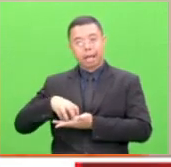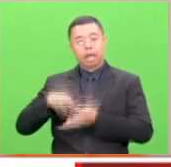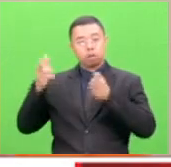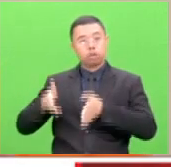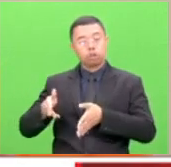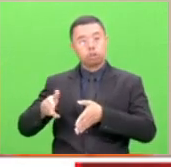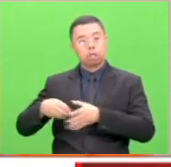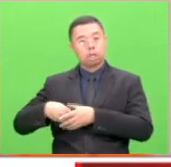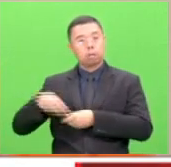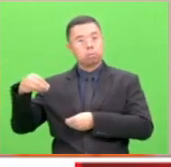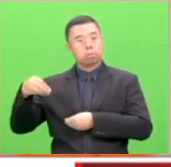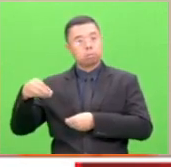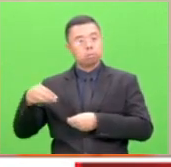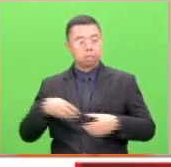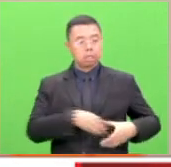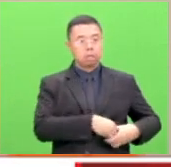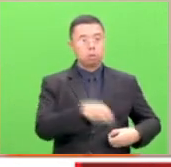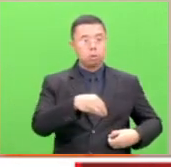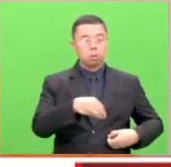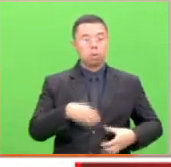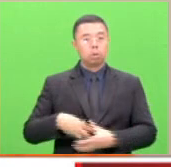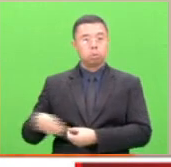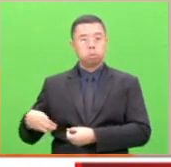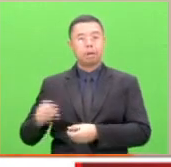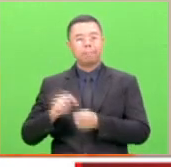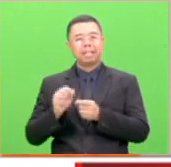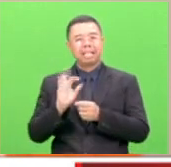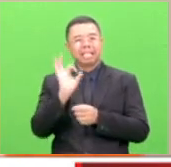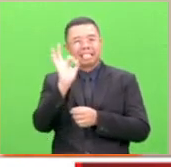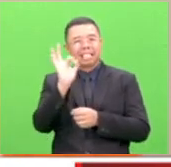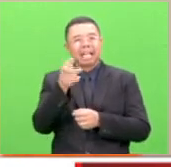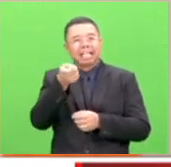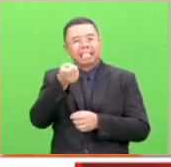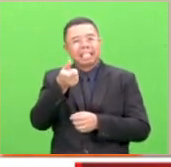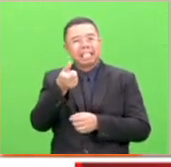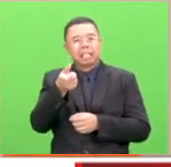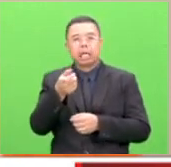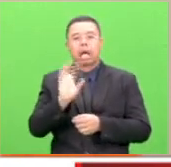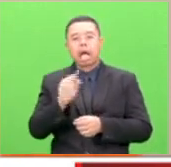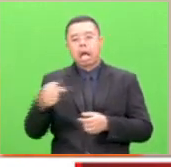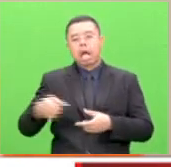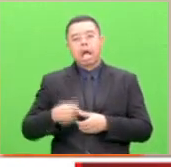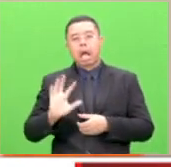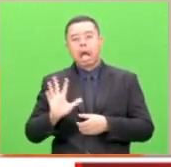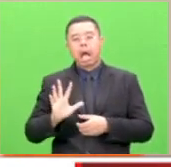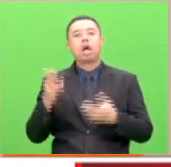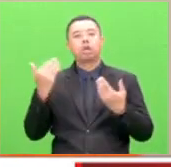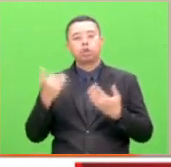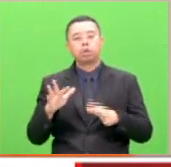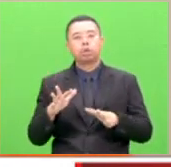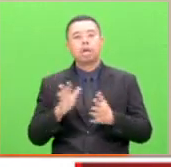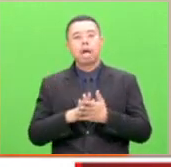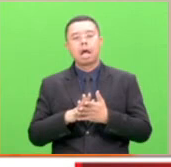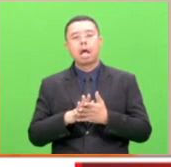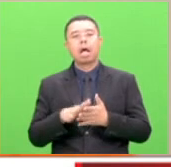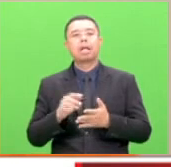hanya melakukan yaitu membuat lubang kecil tanpa sedasi, kemudian dengan lokal